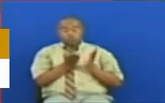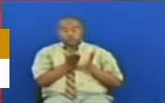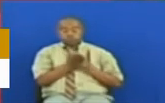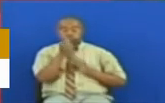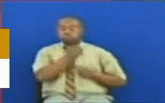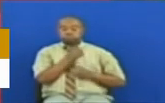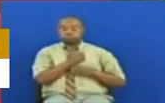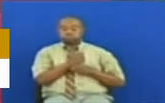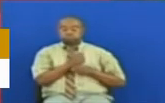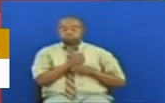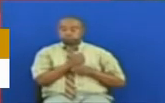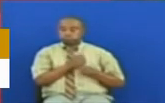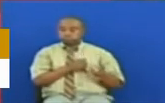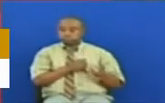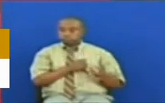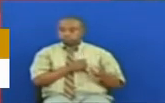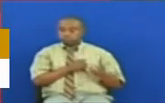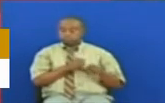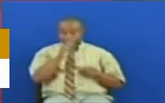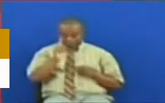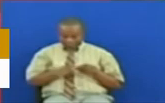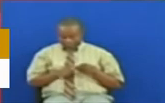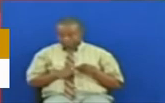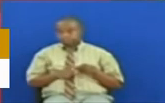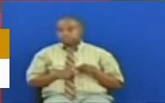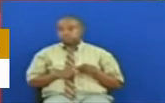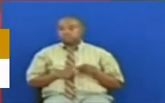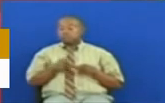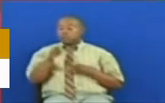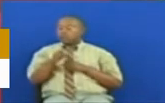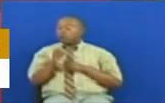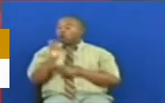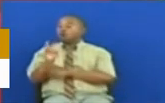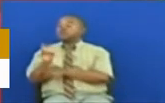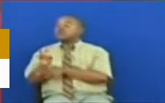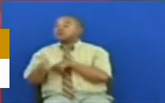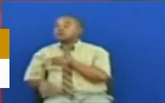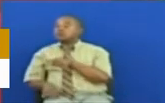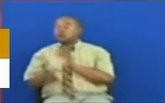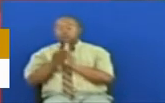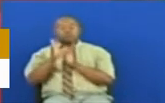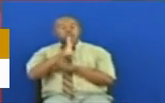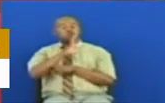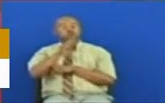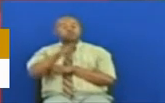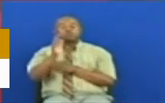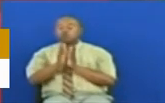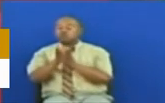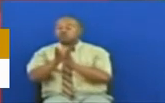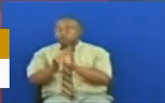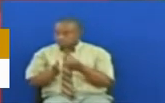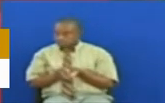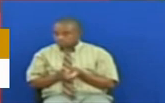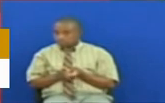kazi katika eneo hili. Lakini tuna kipengele kikubwa cha observer ambao kinatakiwa meli zote zinazokwenda kuvua tunazozipa